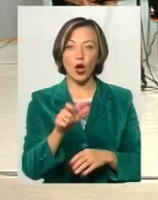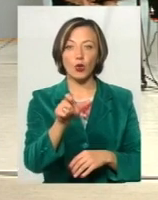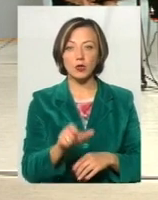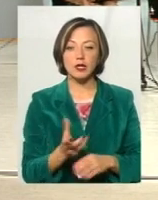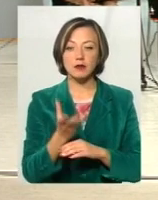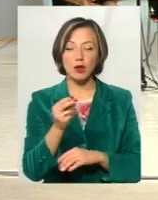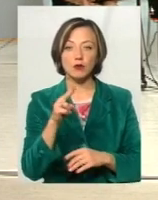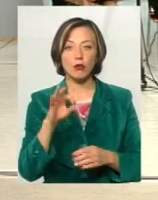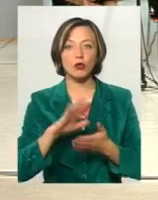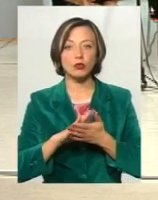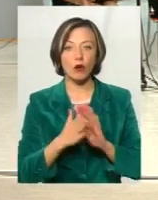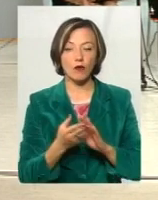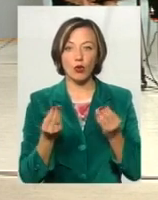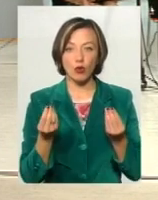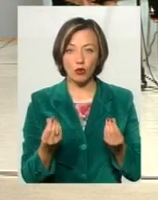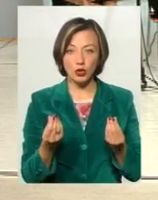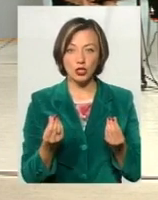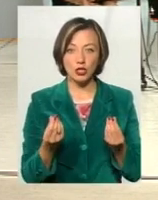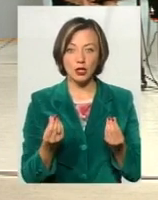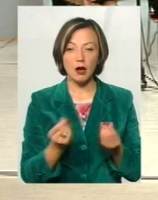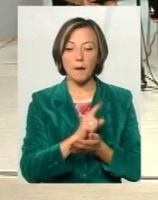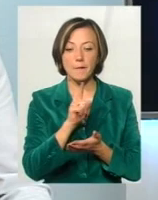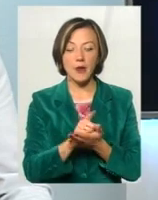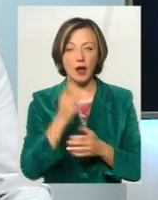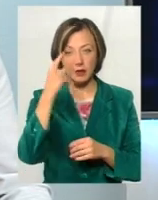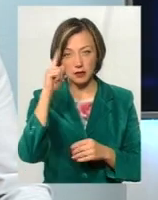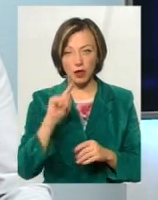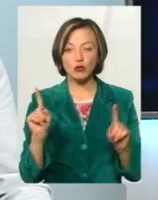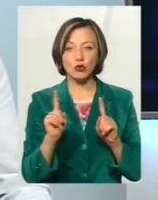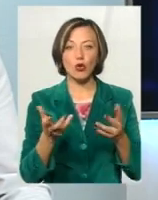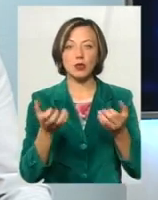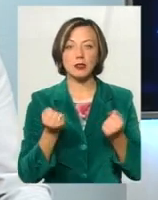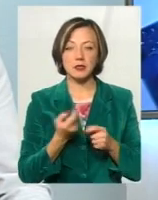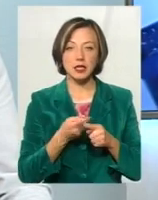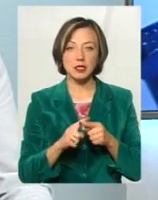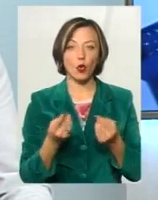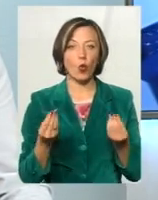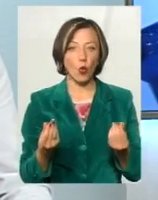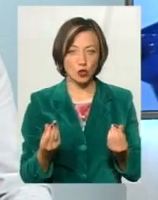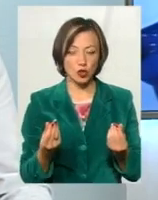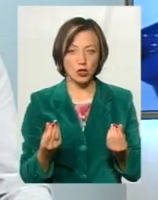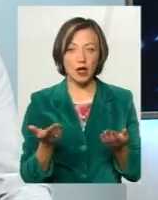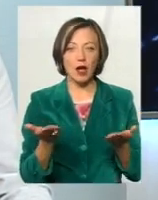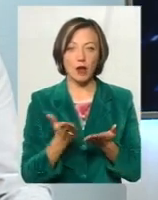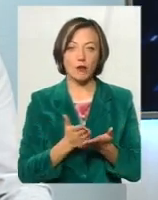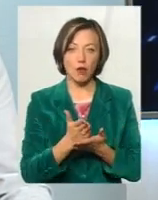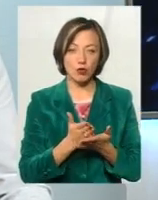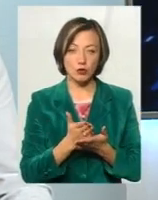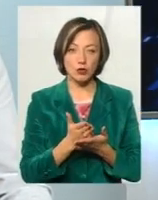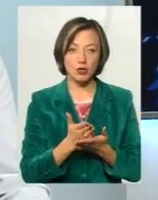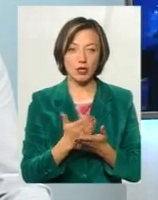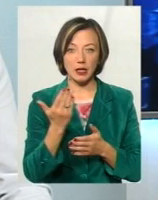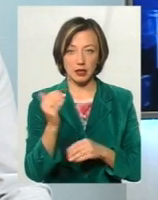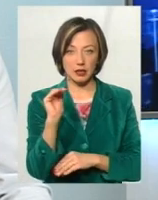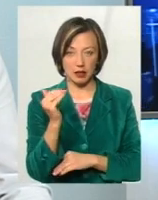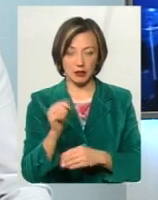по договору гроші, вона має знати, що отримує за ці кошти, які послуги там вона і її